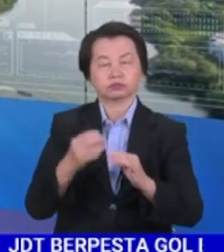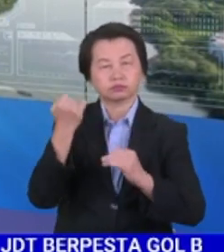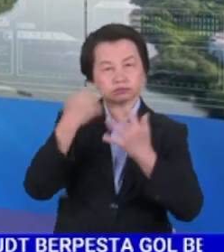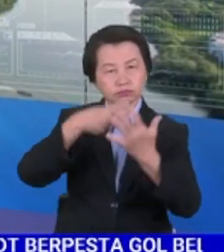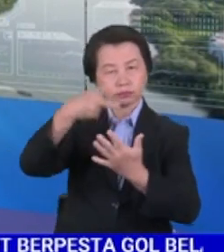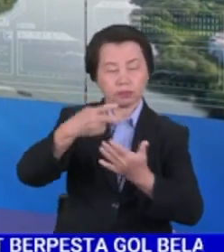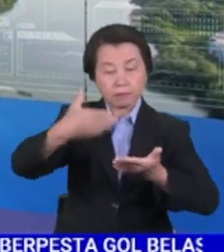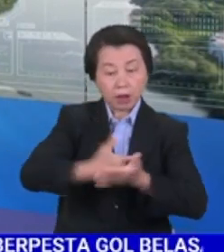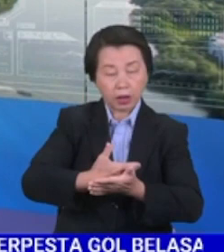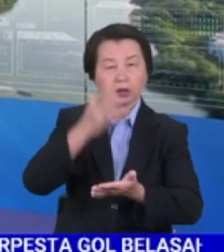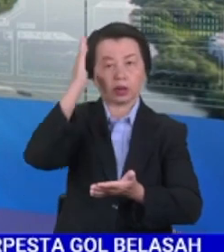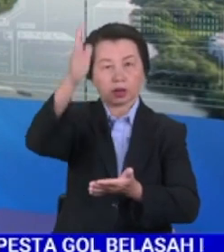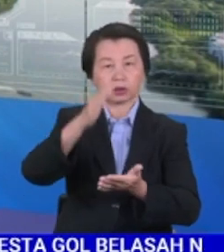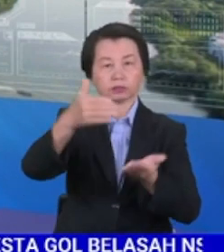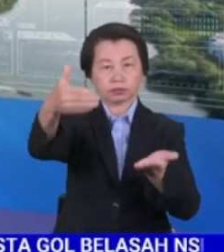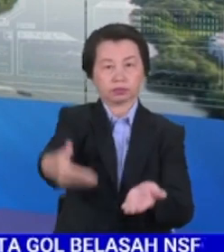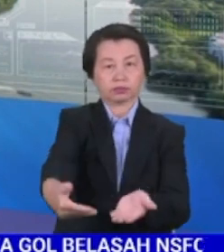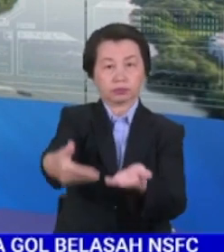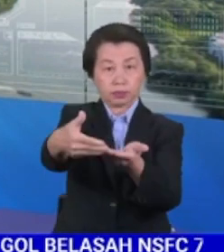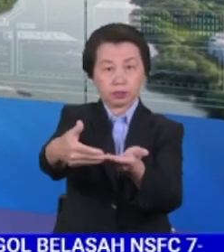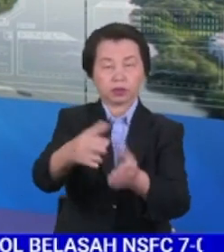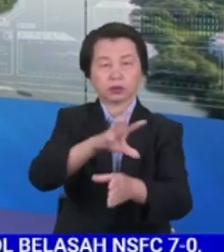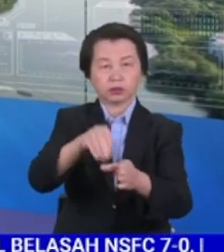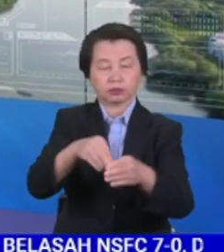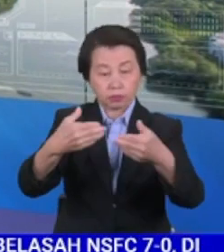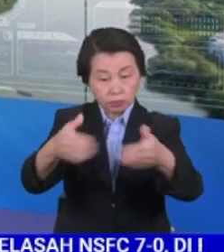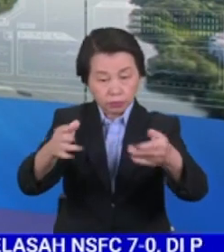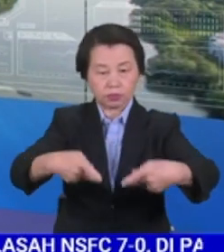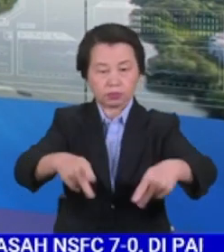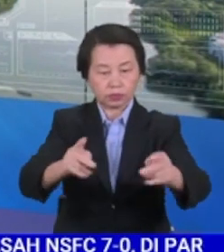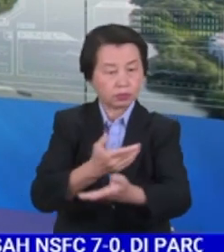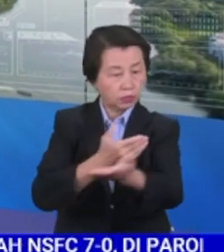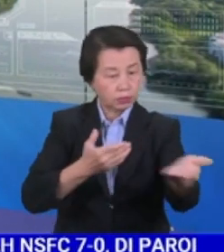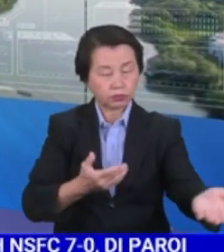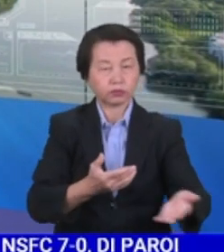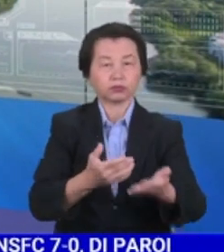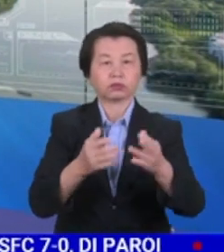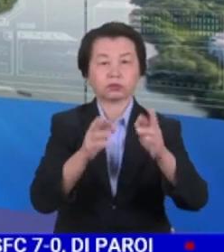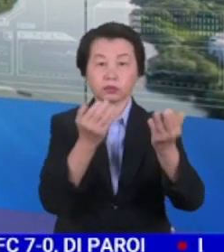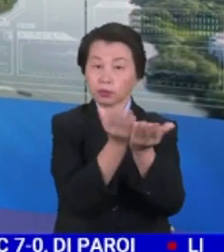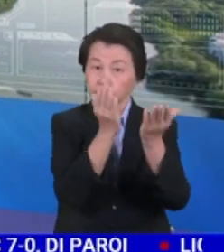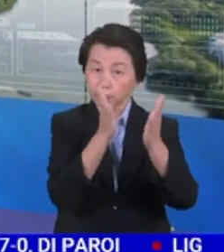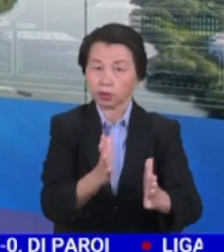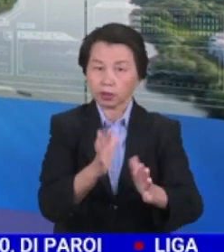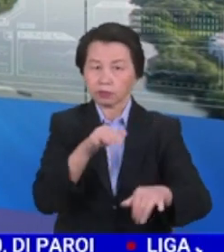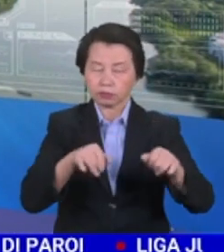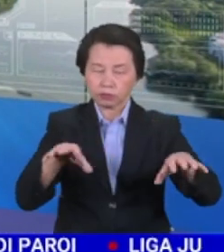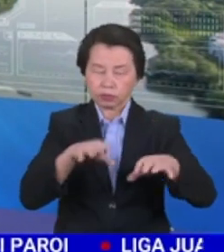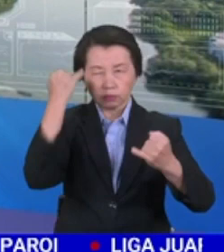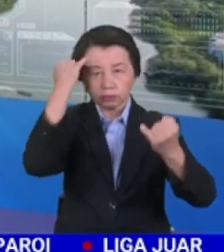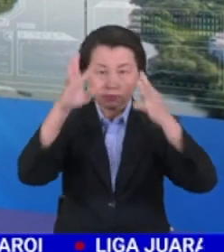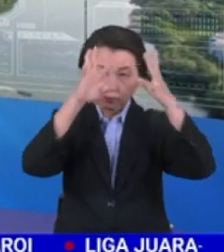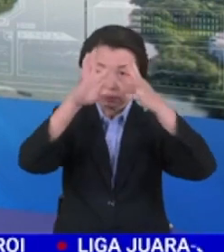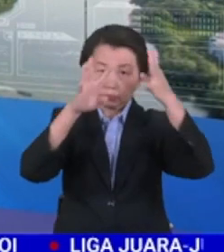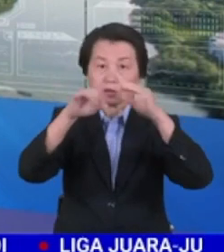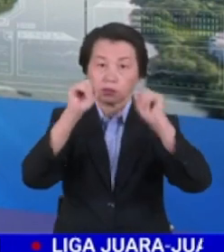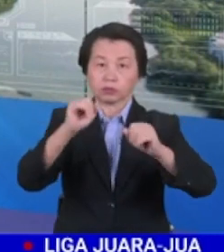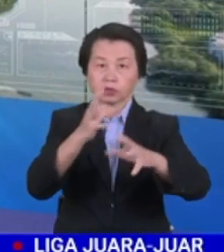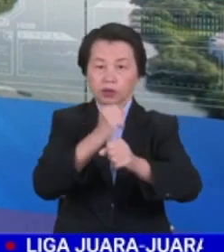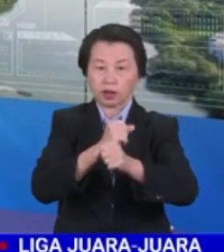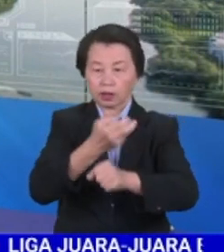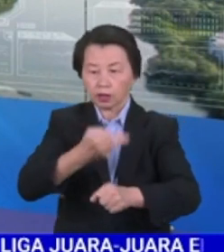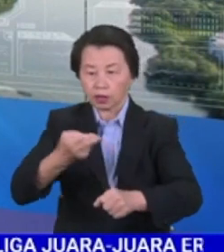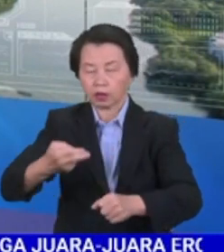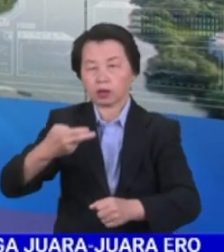baru akan diperkenalkan. Ia termasuk membuka ruang kepada semua warga universiti untuk menghasilkan inovasi yang boleh menjana